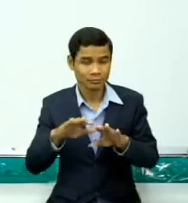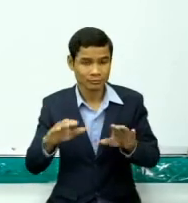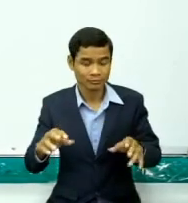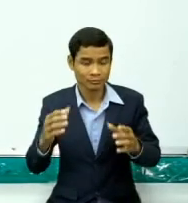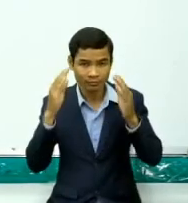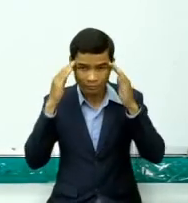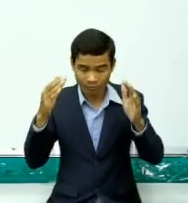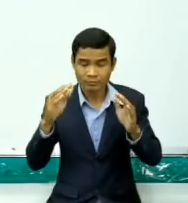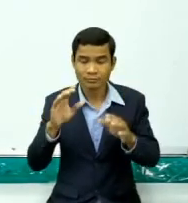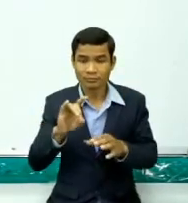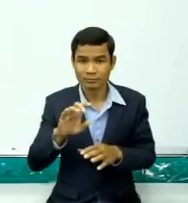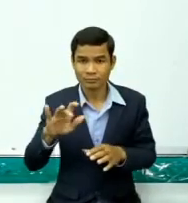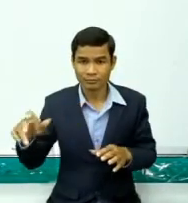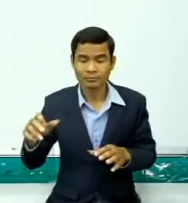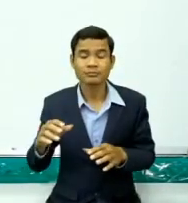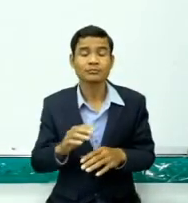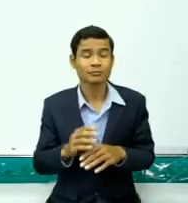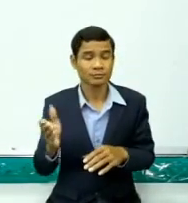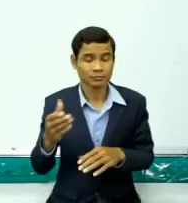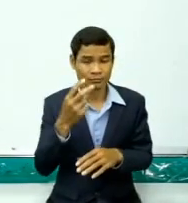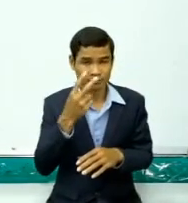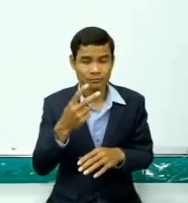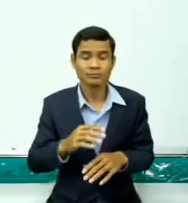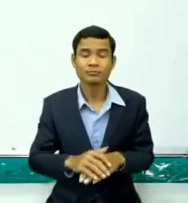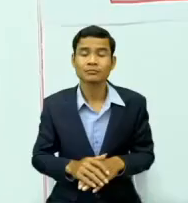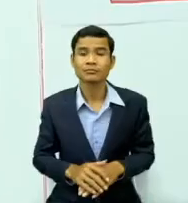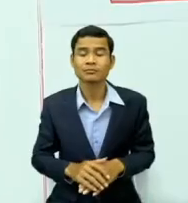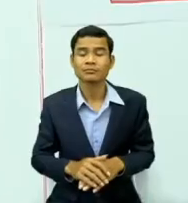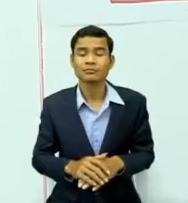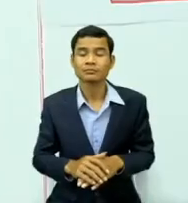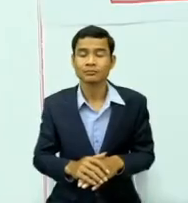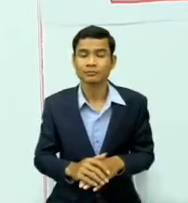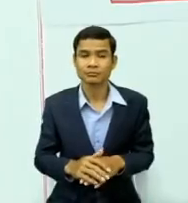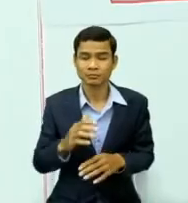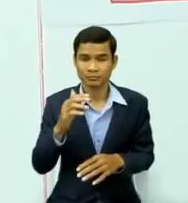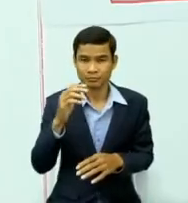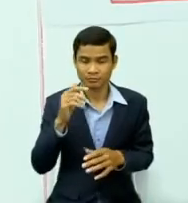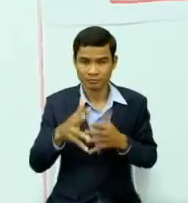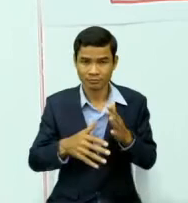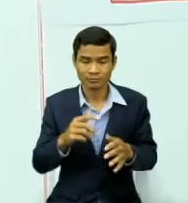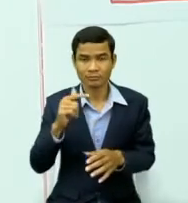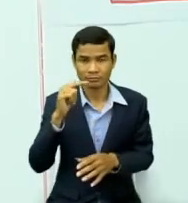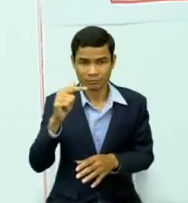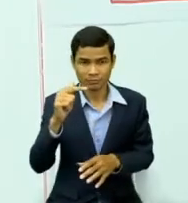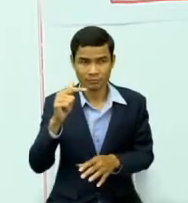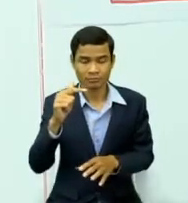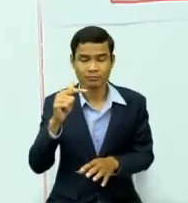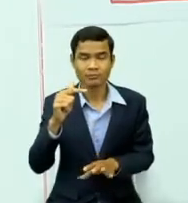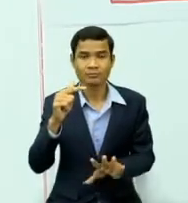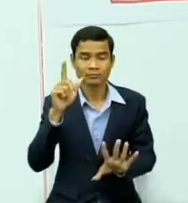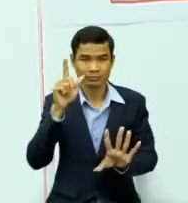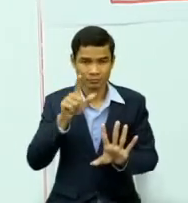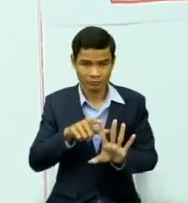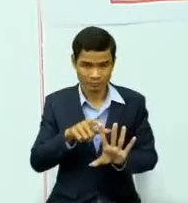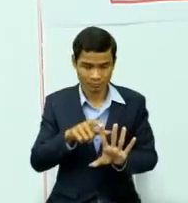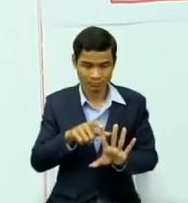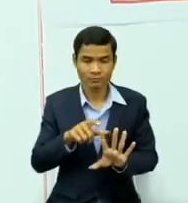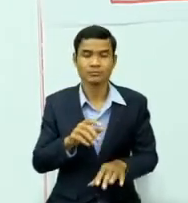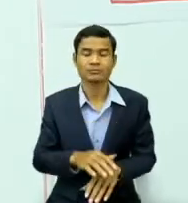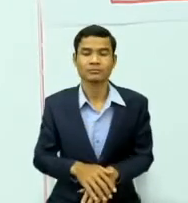cốp chân chân nè con sờ đập nè cha đợi ní cứ dừng an thả ngơ sầm lạp pi